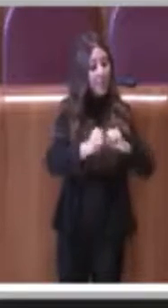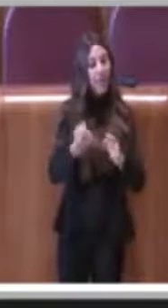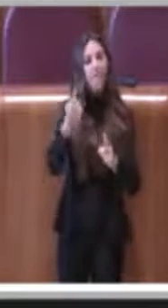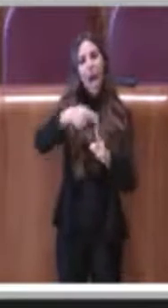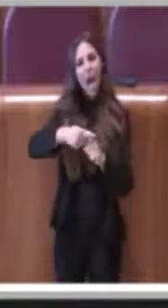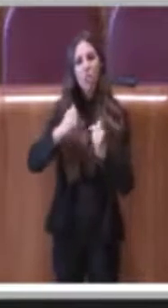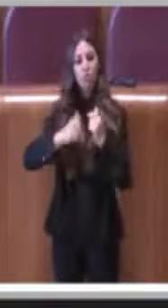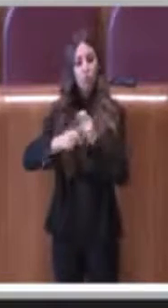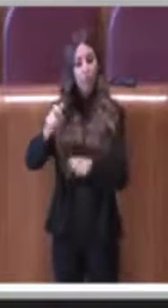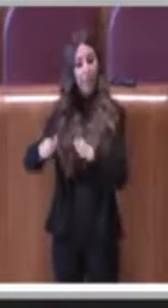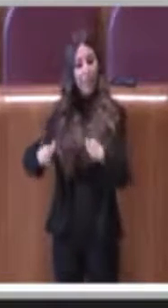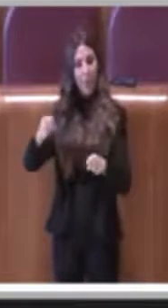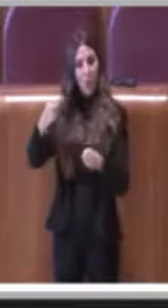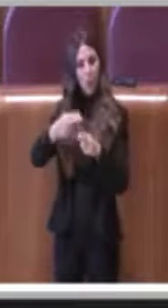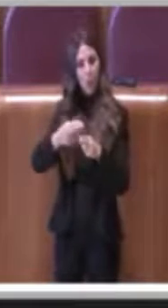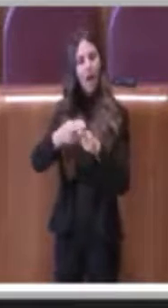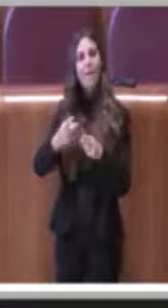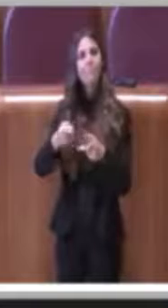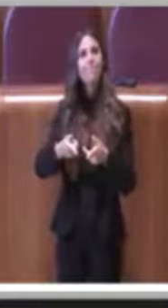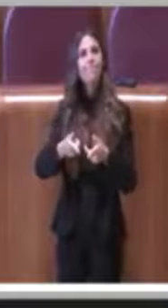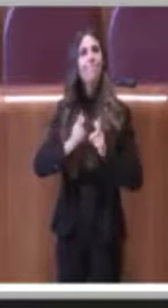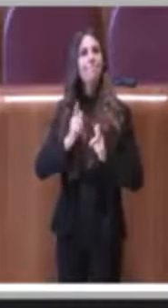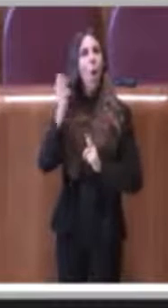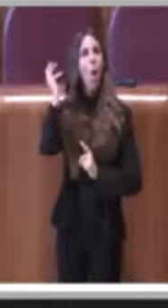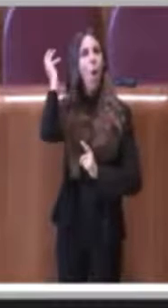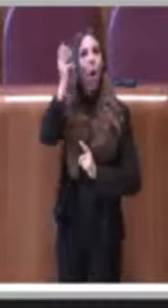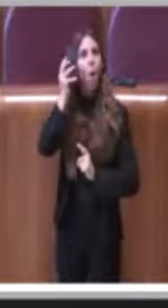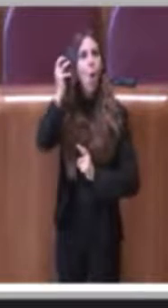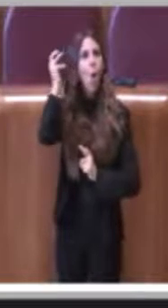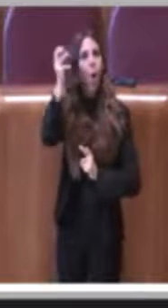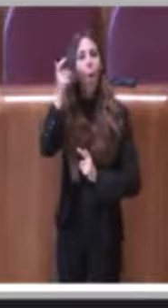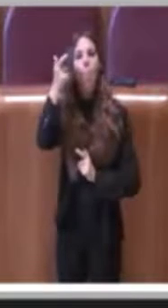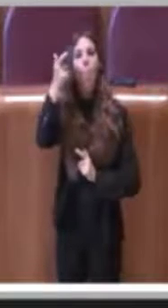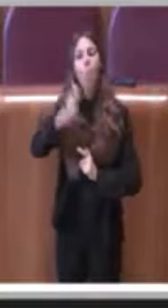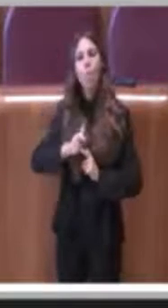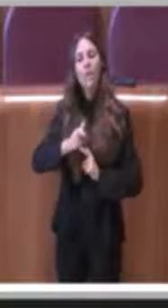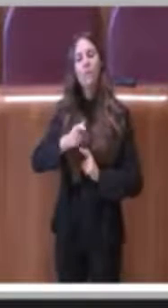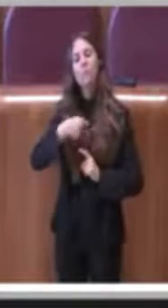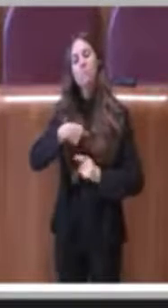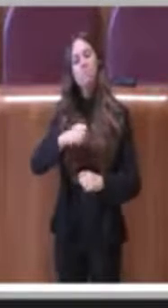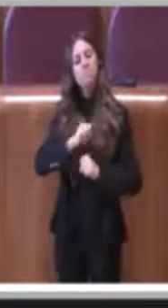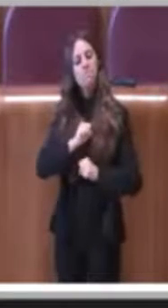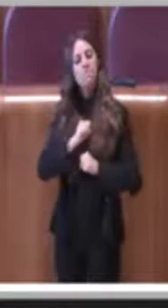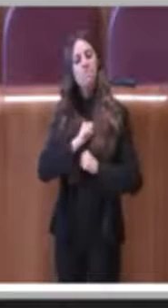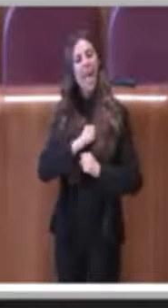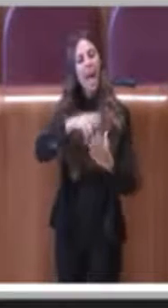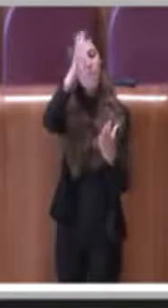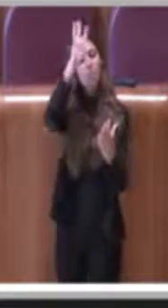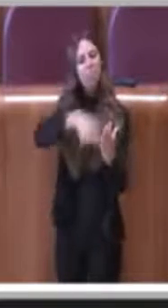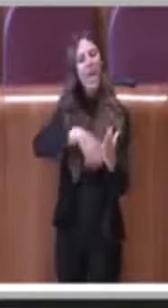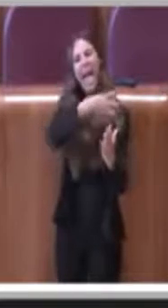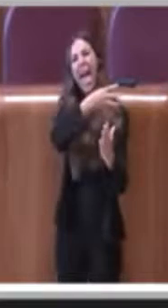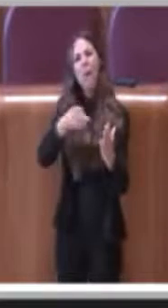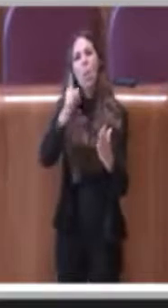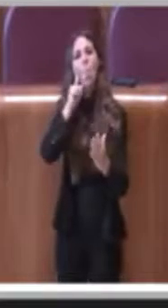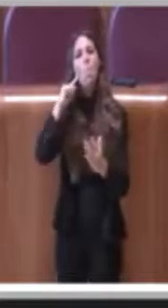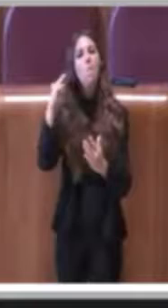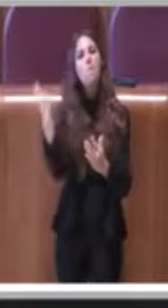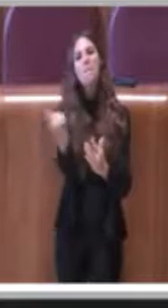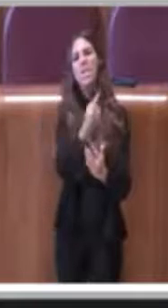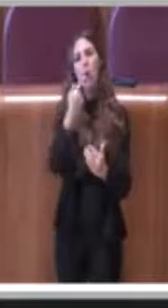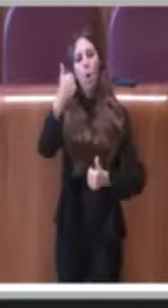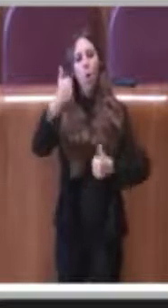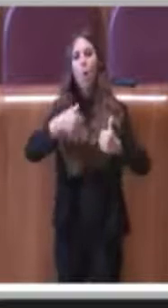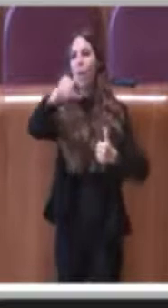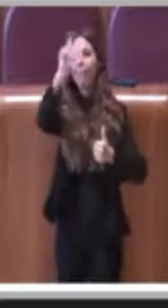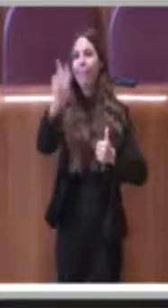romani, dobbiamo essere fieri perché io sono sicuro sarà il miglior piano che sarà stato prodotto in Italia. E